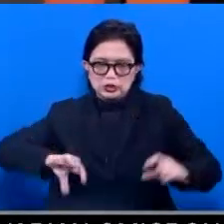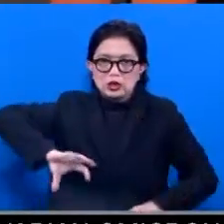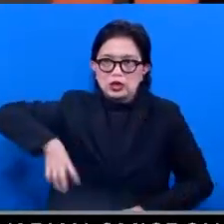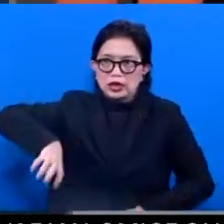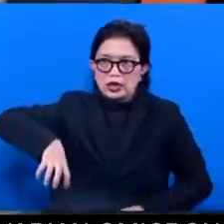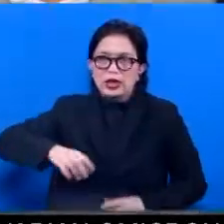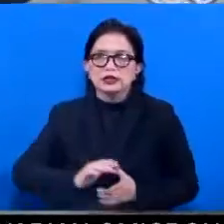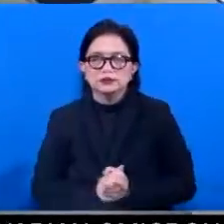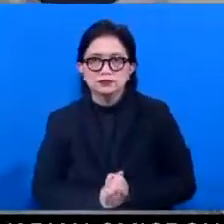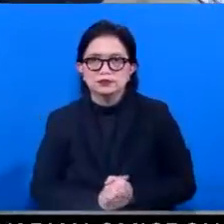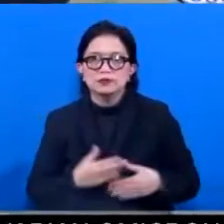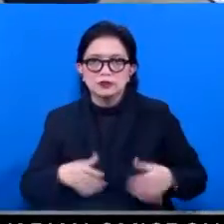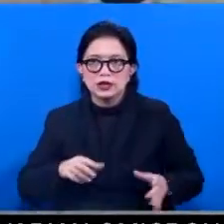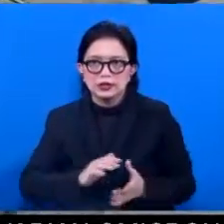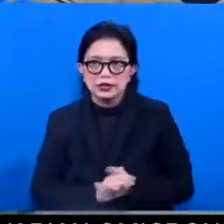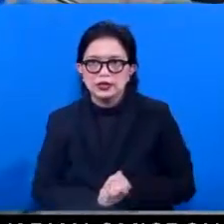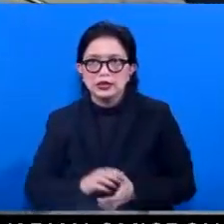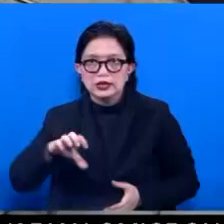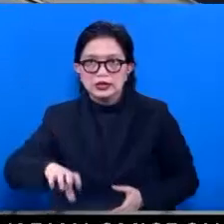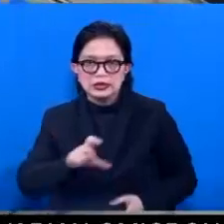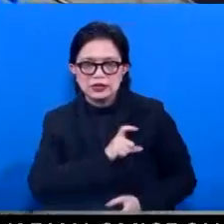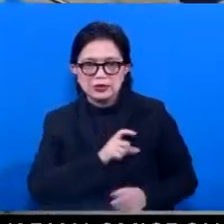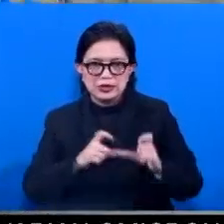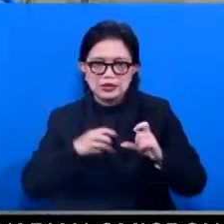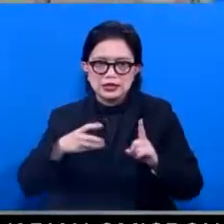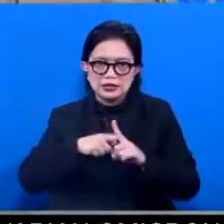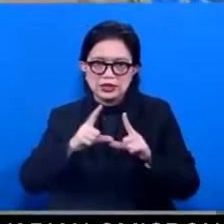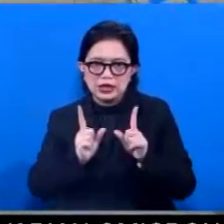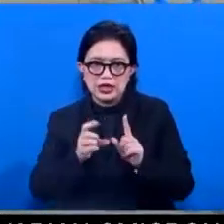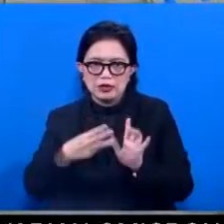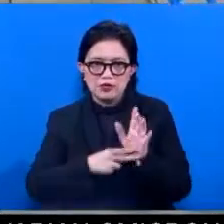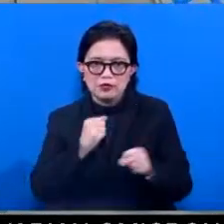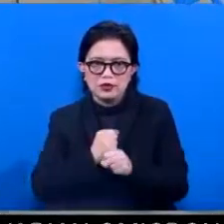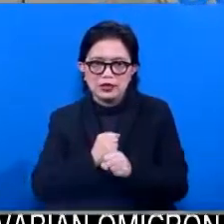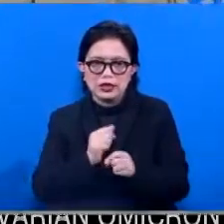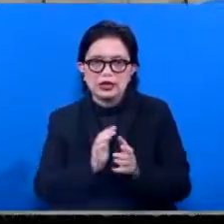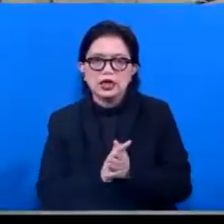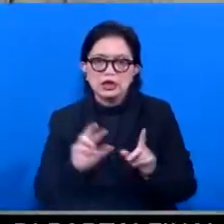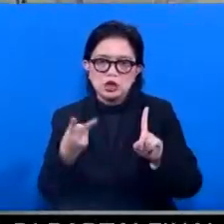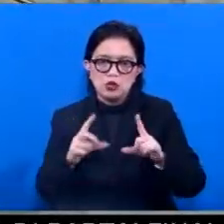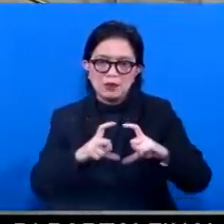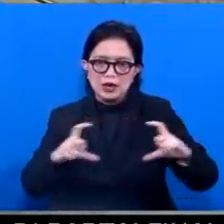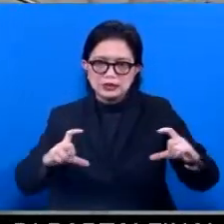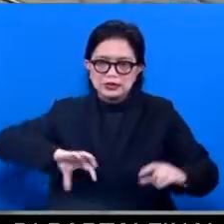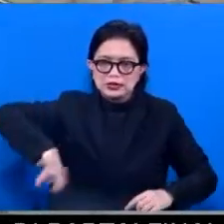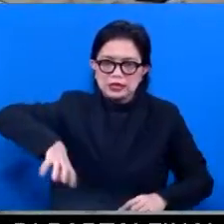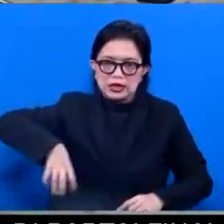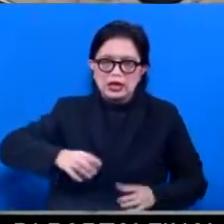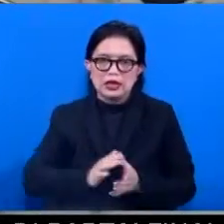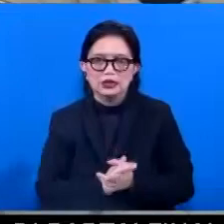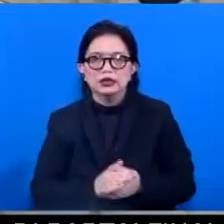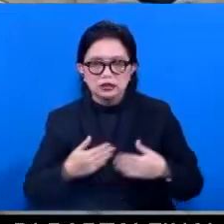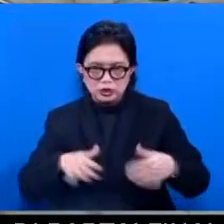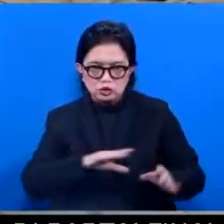Sementara di Kecamatan Sukawening kita di posisi 112 kakak. Nah, itu jadi sekitar 315